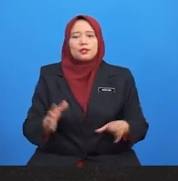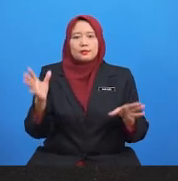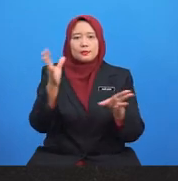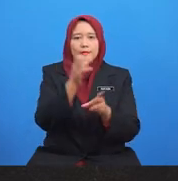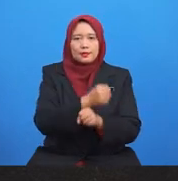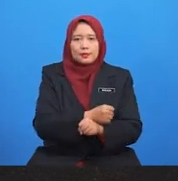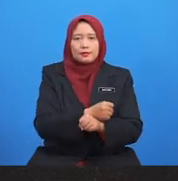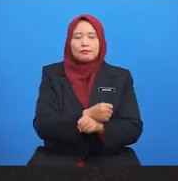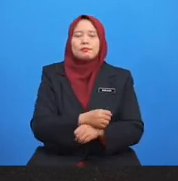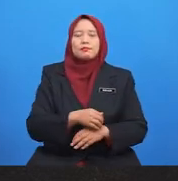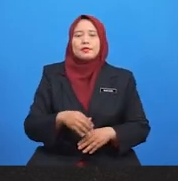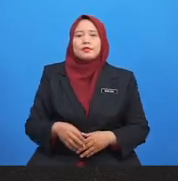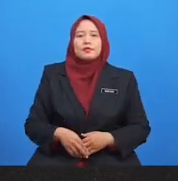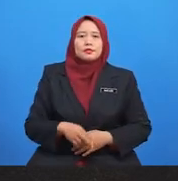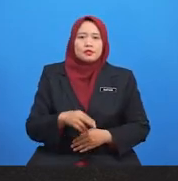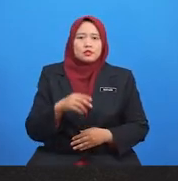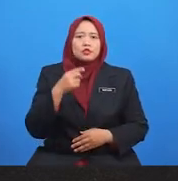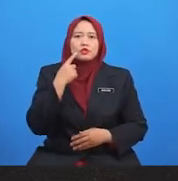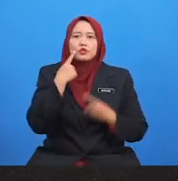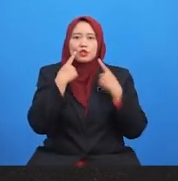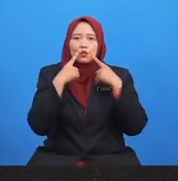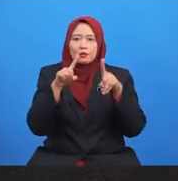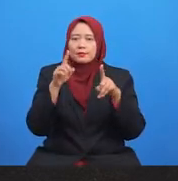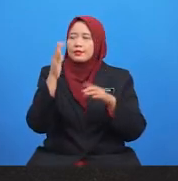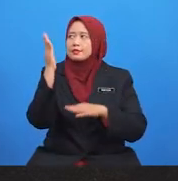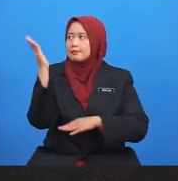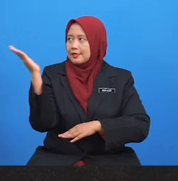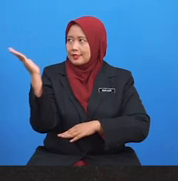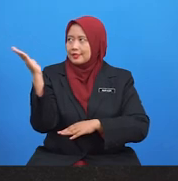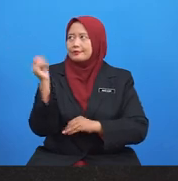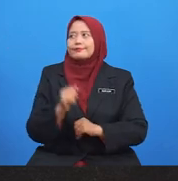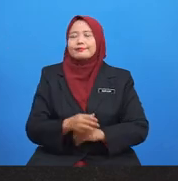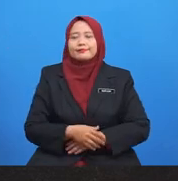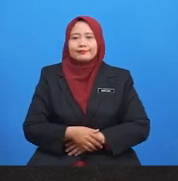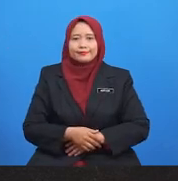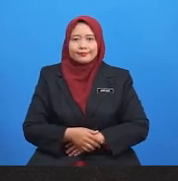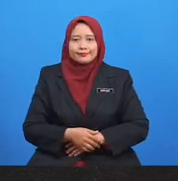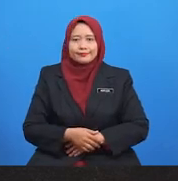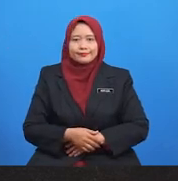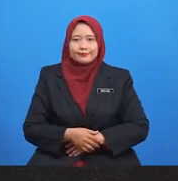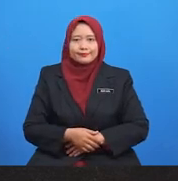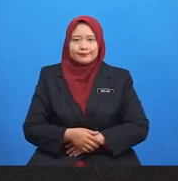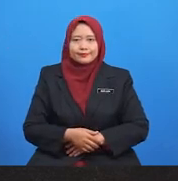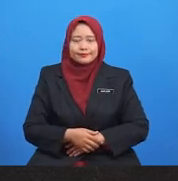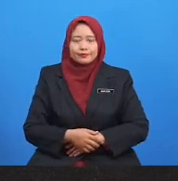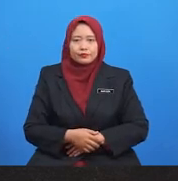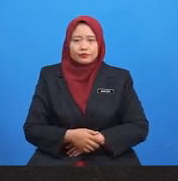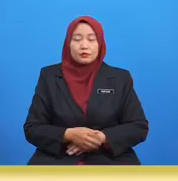Kita akan dapat hasilnya ialah